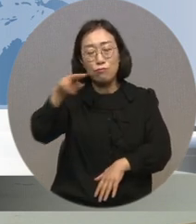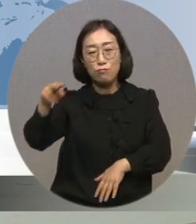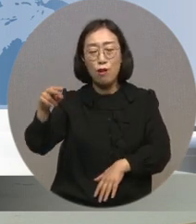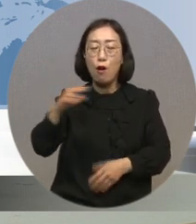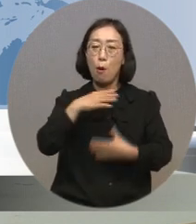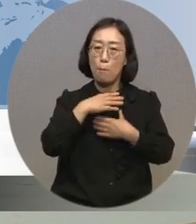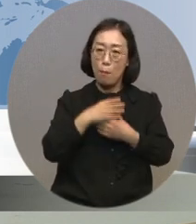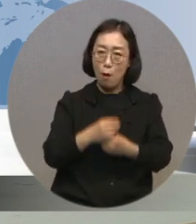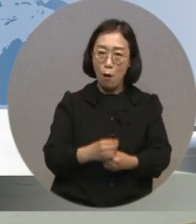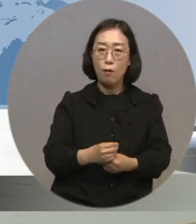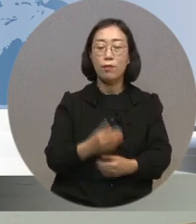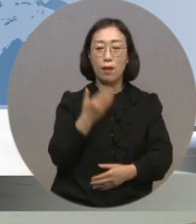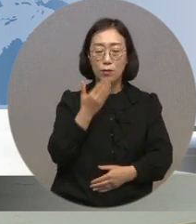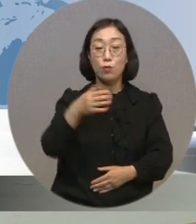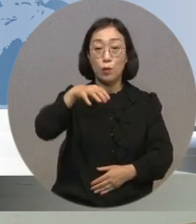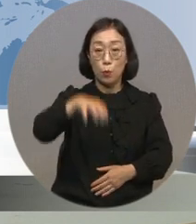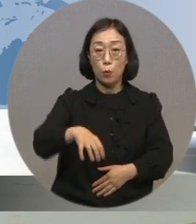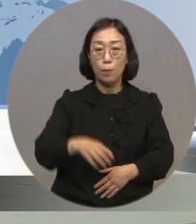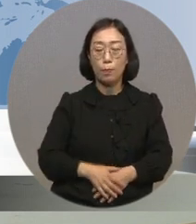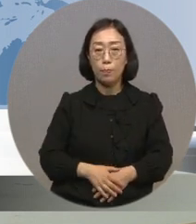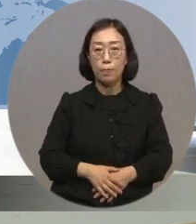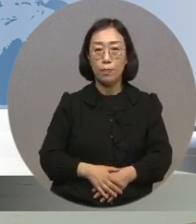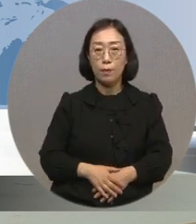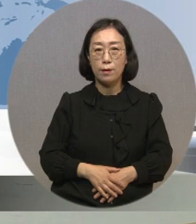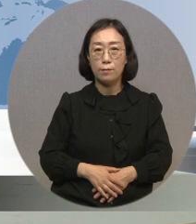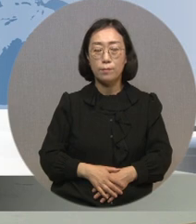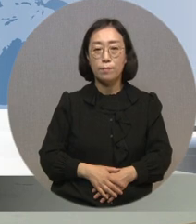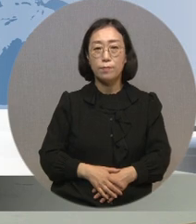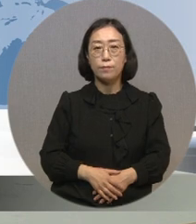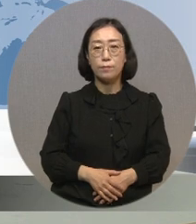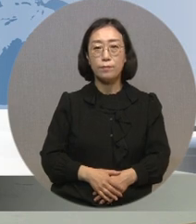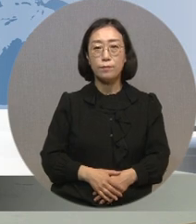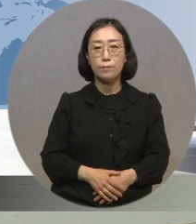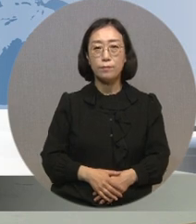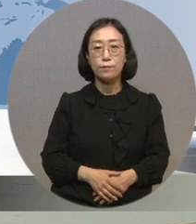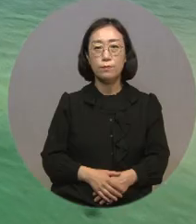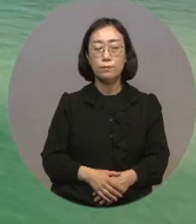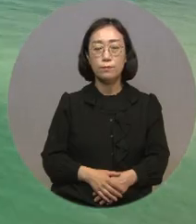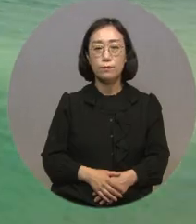여행의 여유를 느낄 수 있는데요. 정유정 기자가 소개합니다.